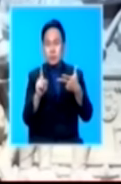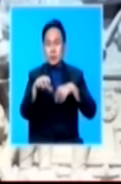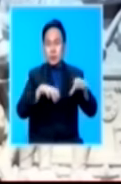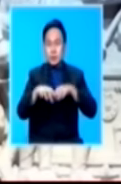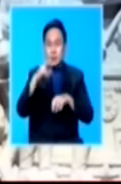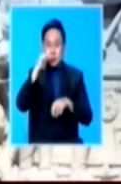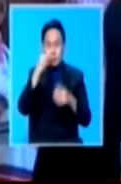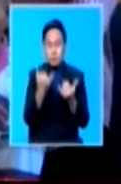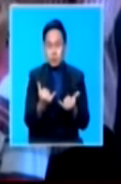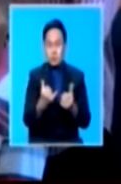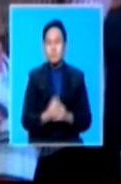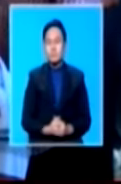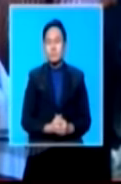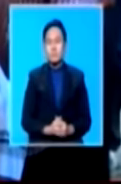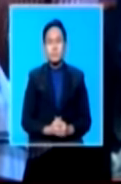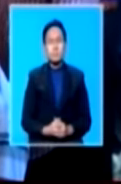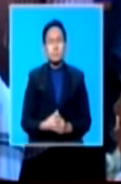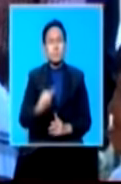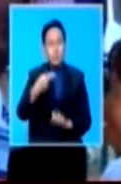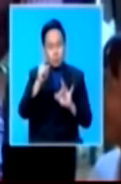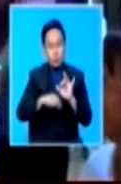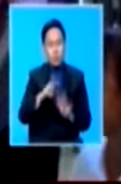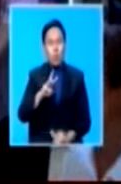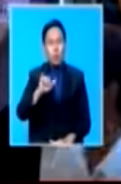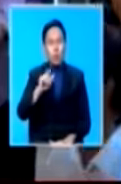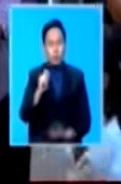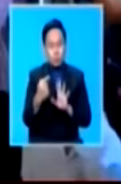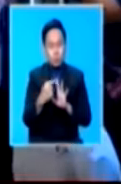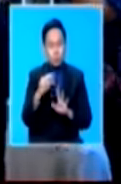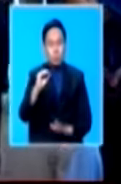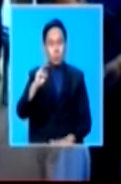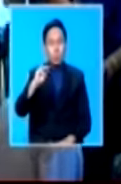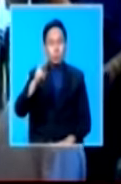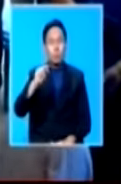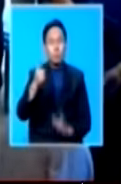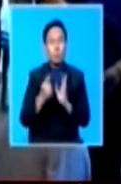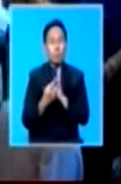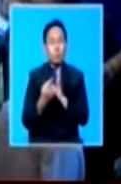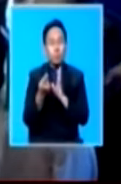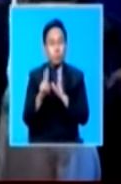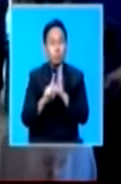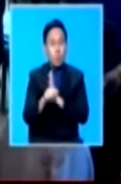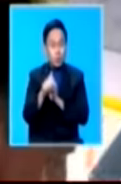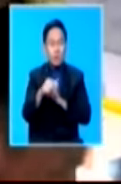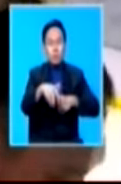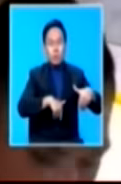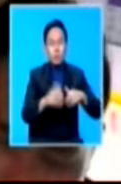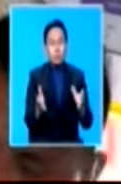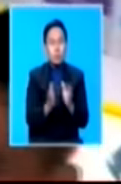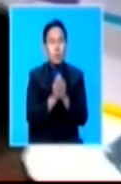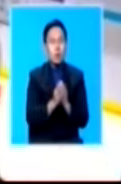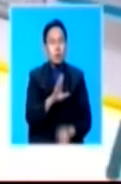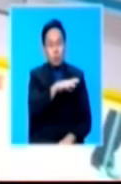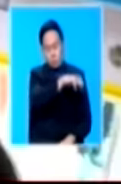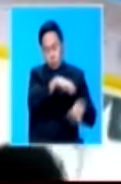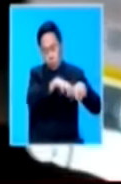ำสำหรับที่ห้วยโมงนี้ก็ทำให้พี่น้องประชาชนกว่า900ครัวเรือนนะครับได้รับผลประโยชน์รัฐก็สามารถประหยัดง